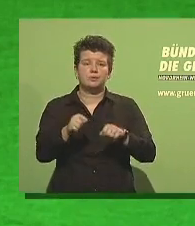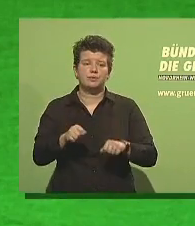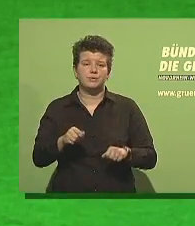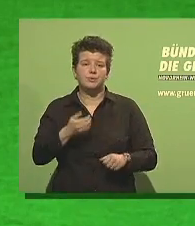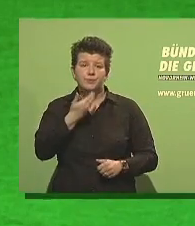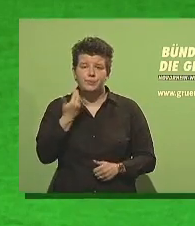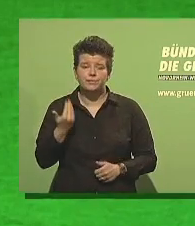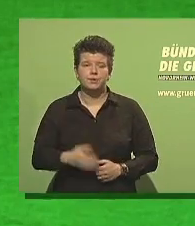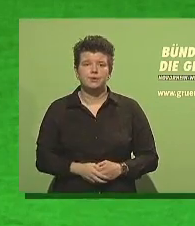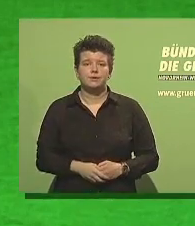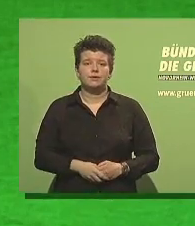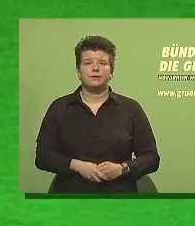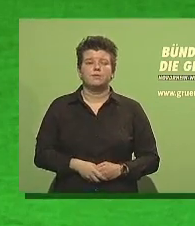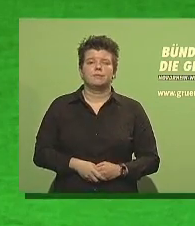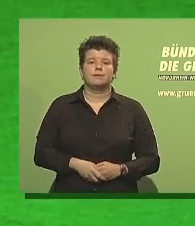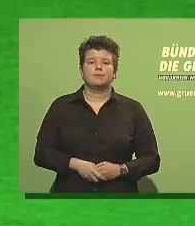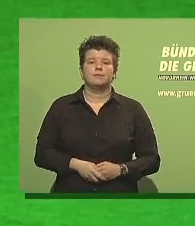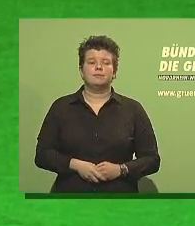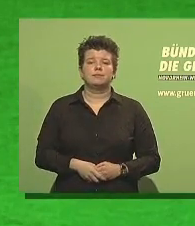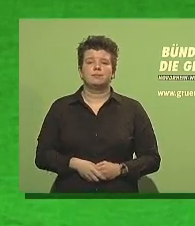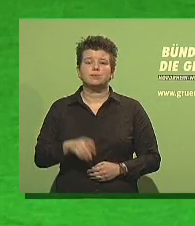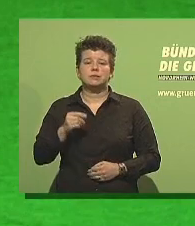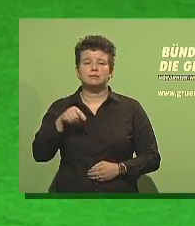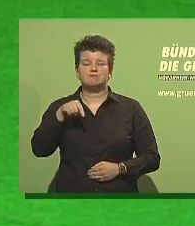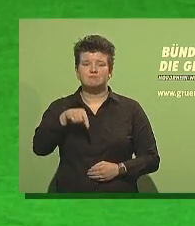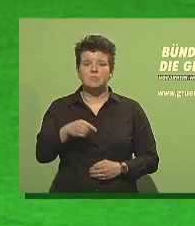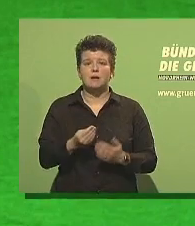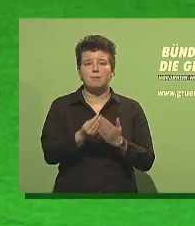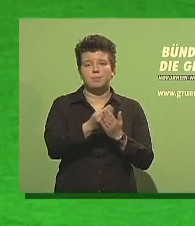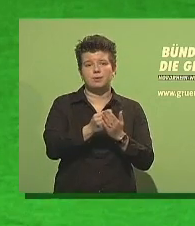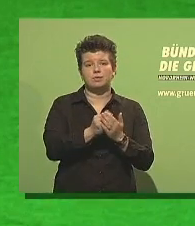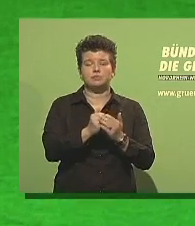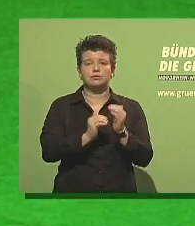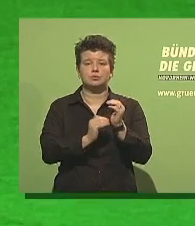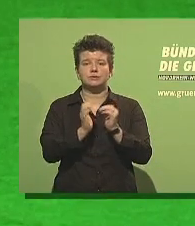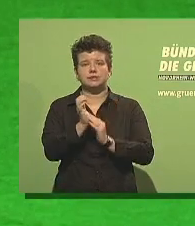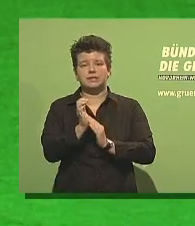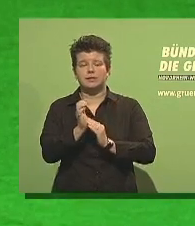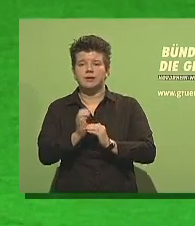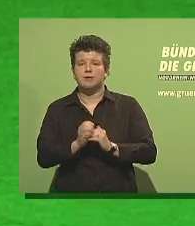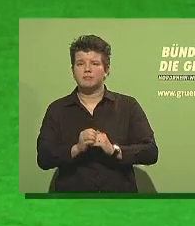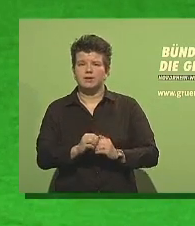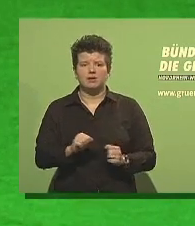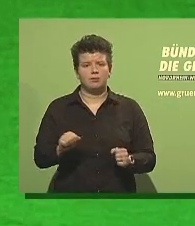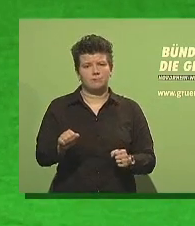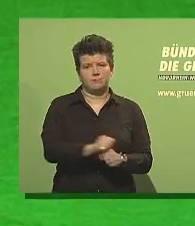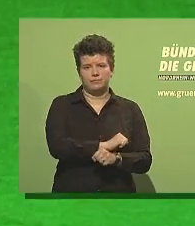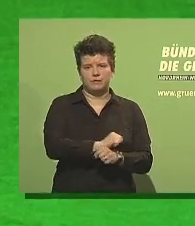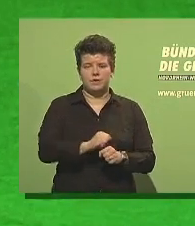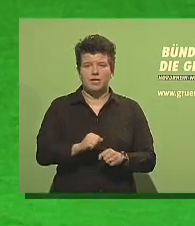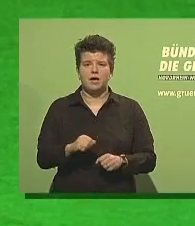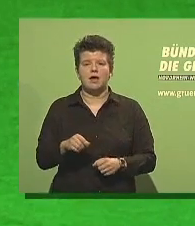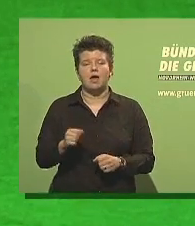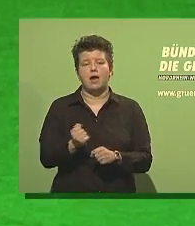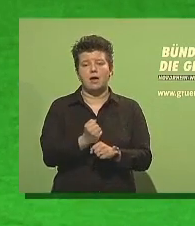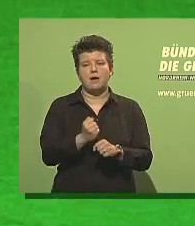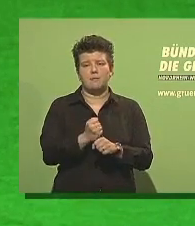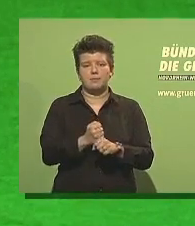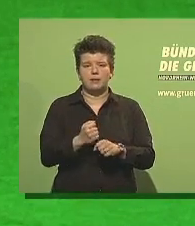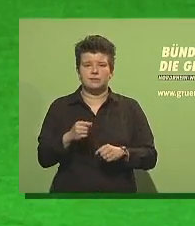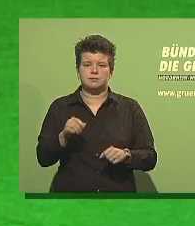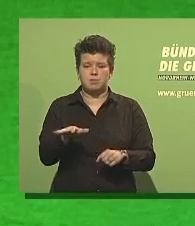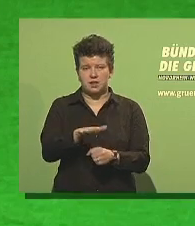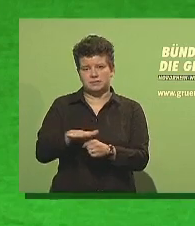produziert prekäre Generationen mit miserablen Chancen auf gute Arbeit und dem hohen Risiken auf lebenslange